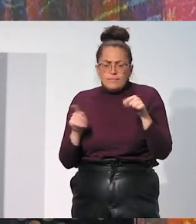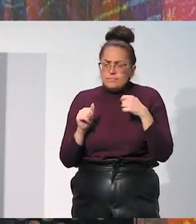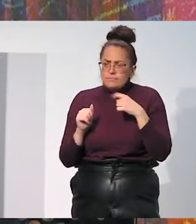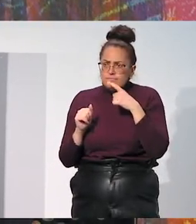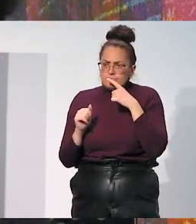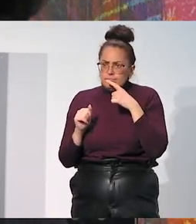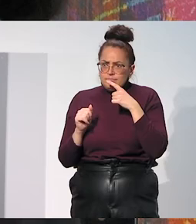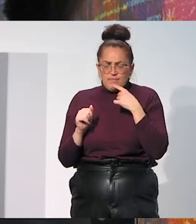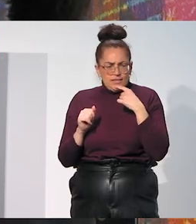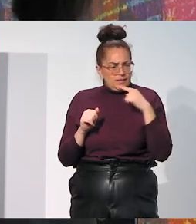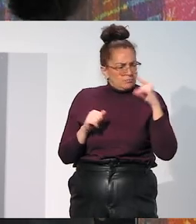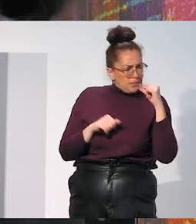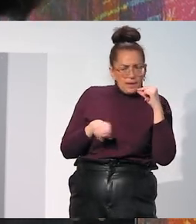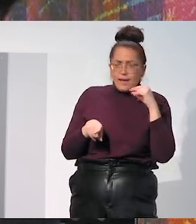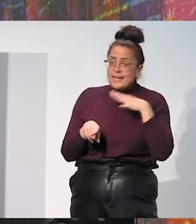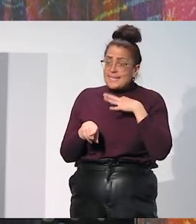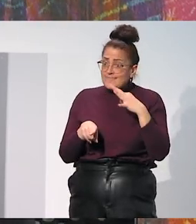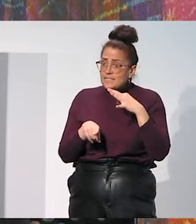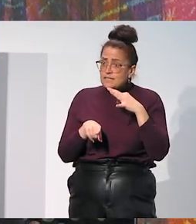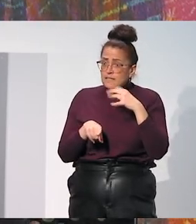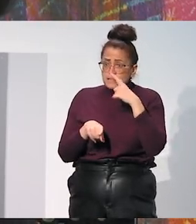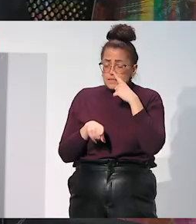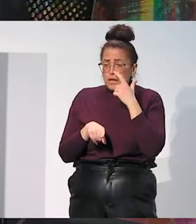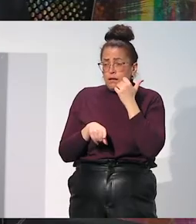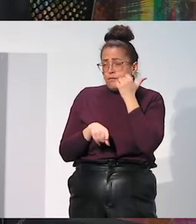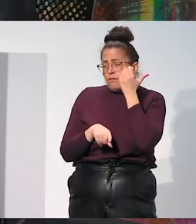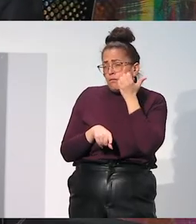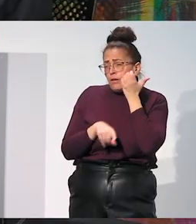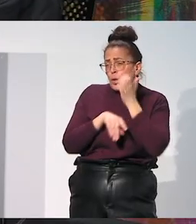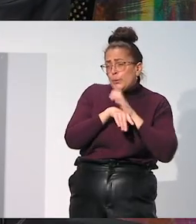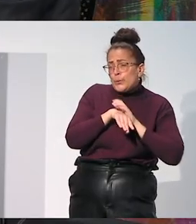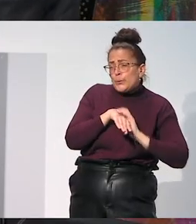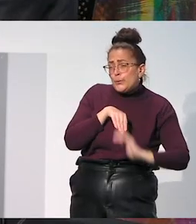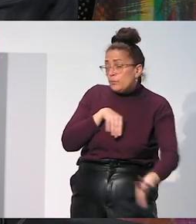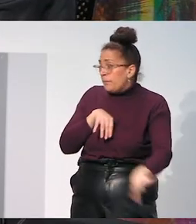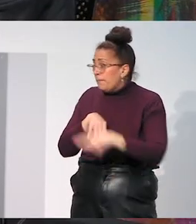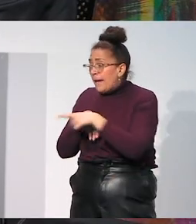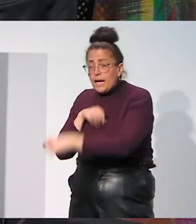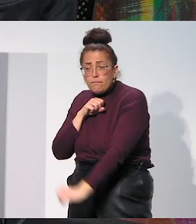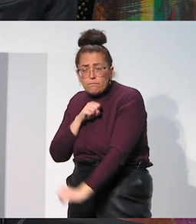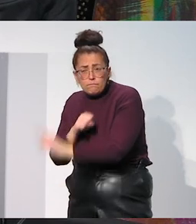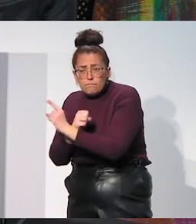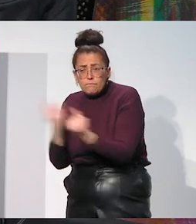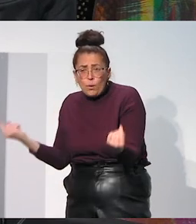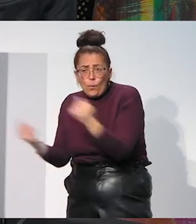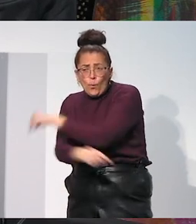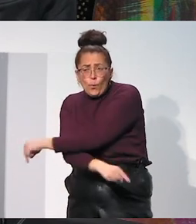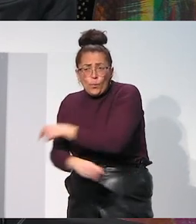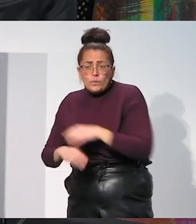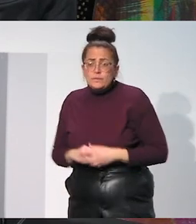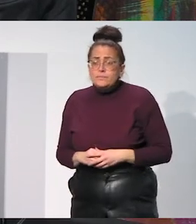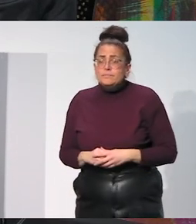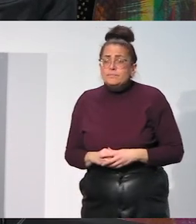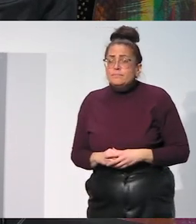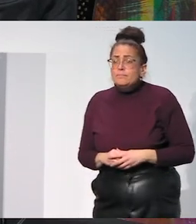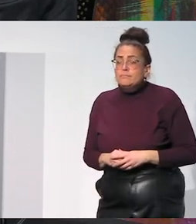tendres, à l'inverse du mari. Du mari. Oui, oui, ça m'avait en partie échappé,